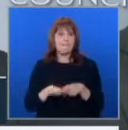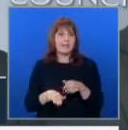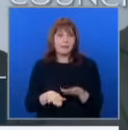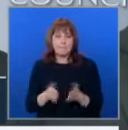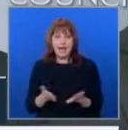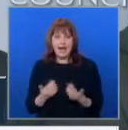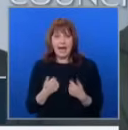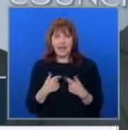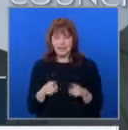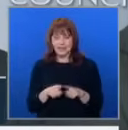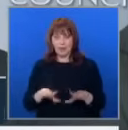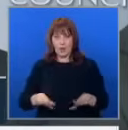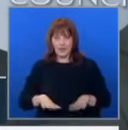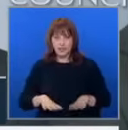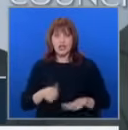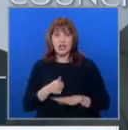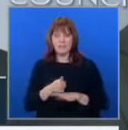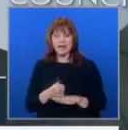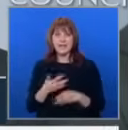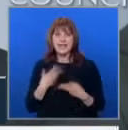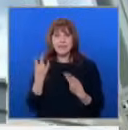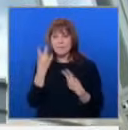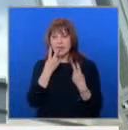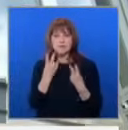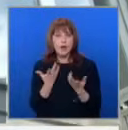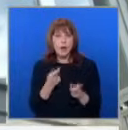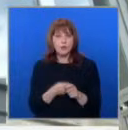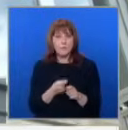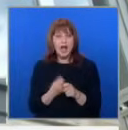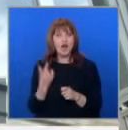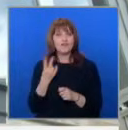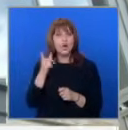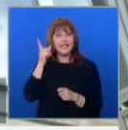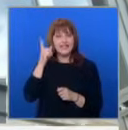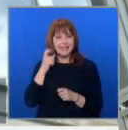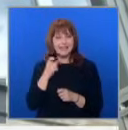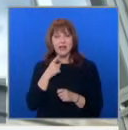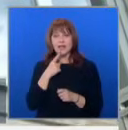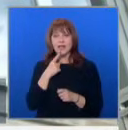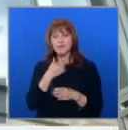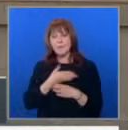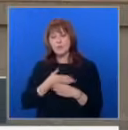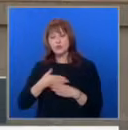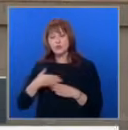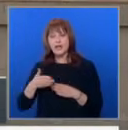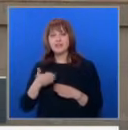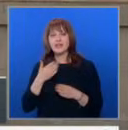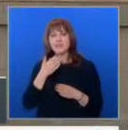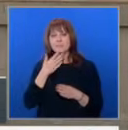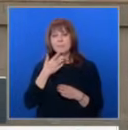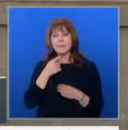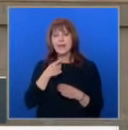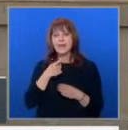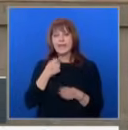аз като гражданин и като кмет искам да разбера кой е извършител. Вторият сигнал е за продължаване на трудови правоотношения с болница в